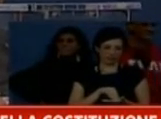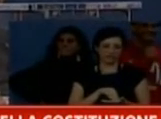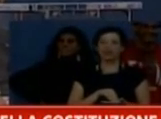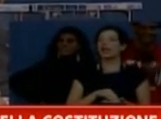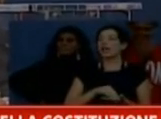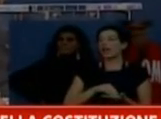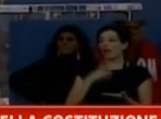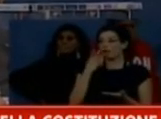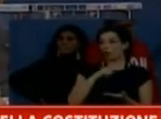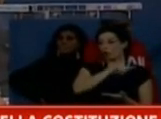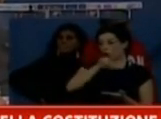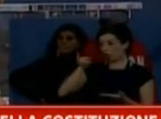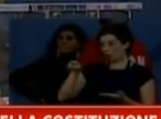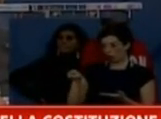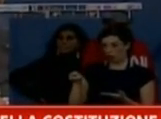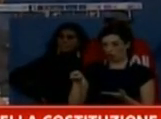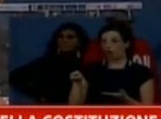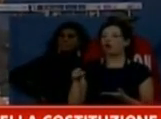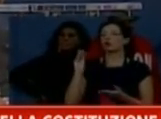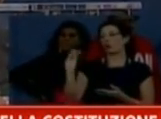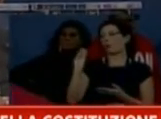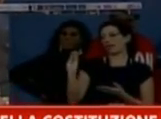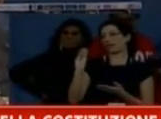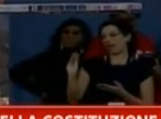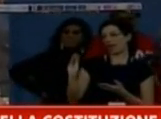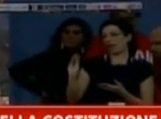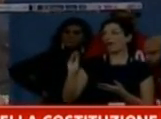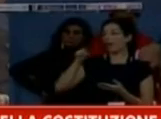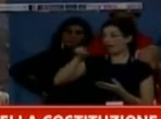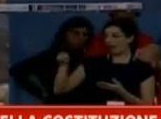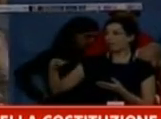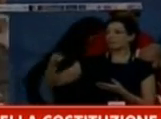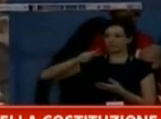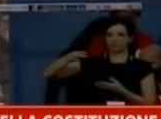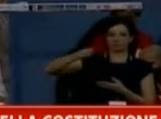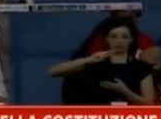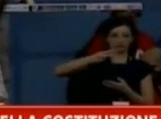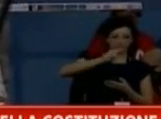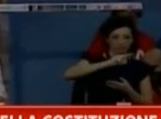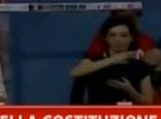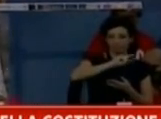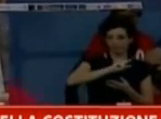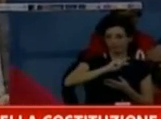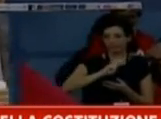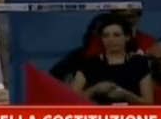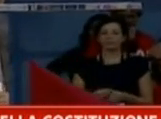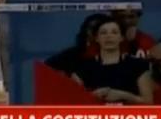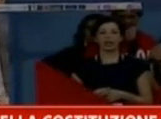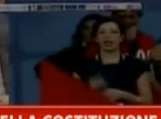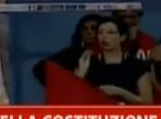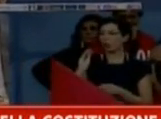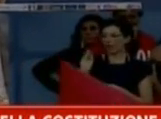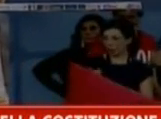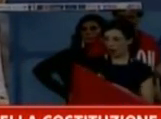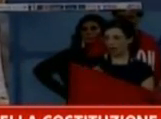domanda e per chiedere loro di dare una risposta. La risposta è la seguente, la domanda